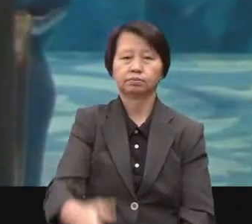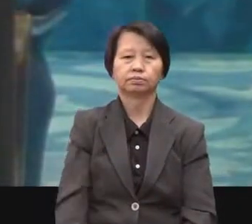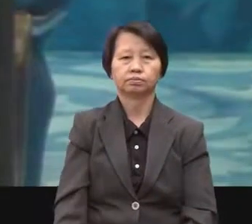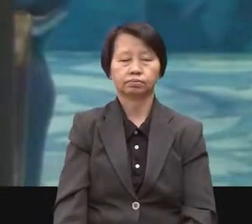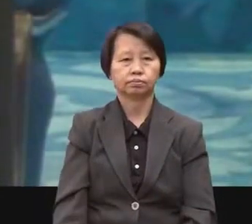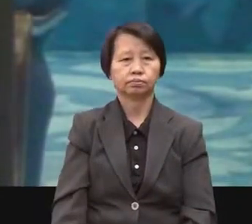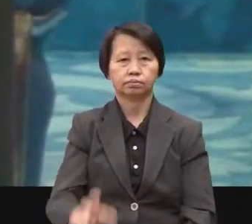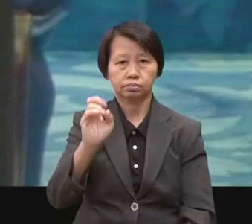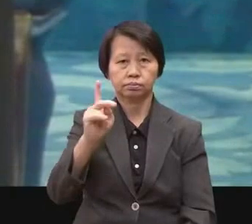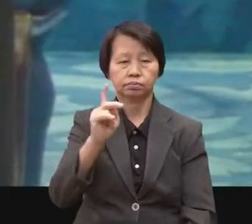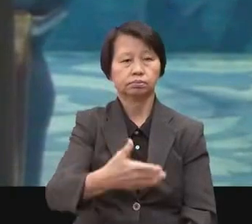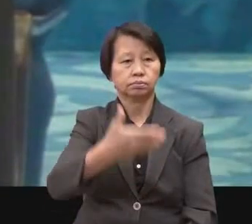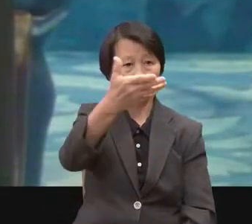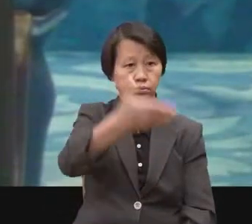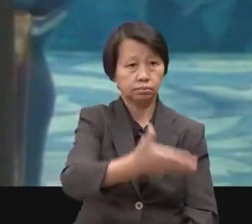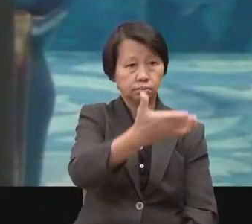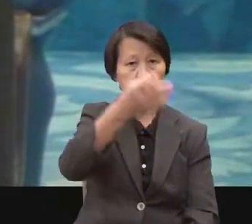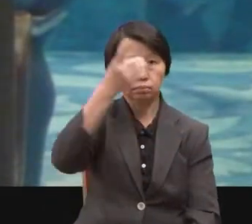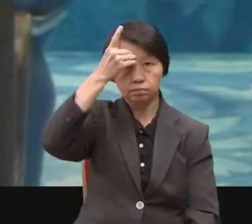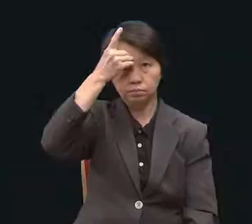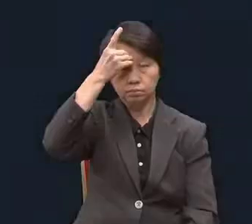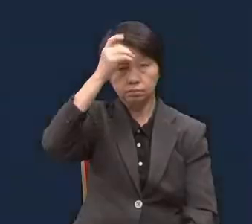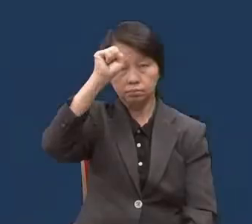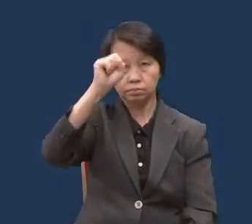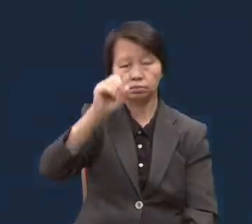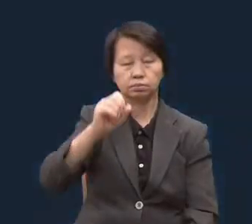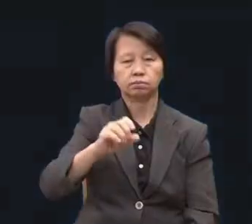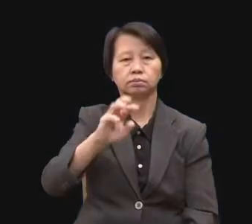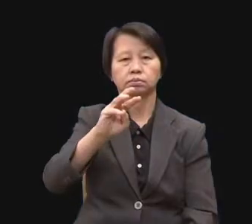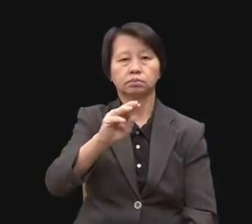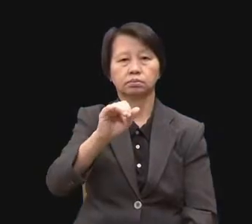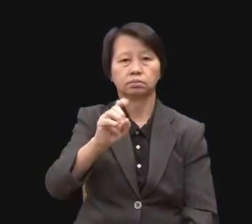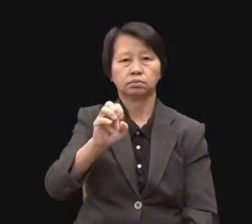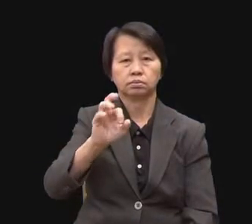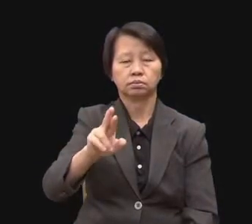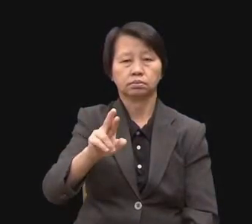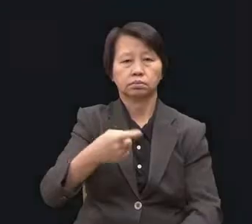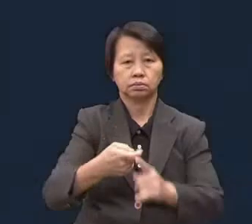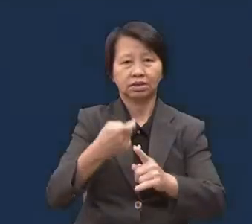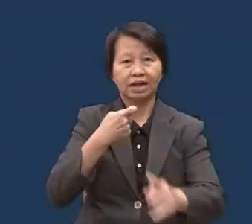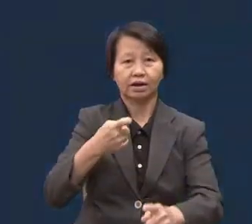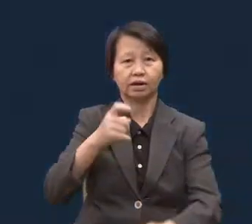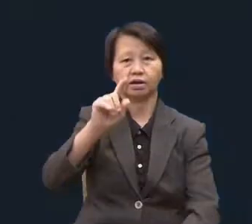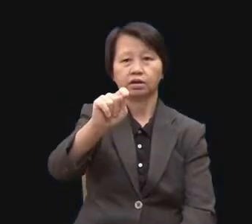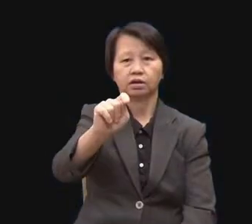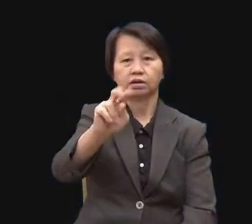Baik saya jemput ke Datuk Sri Panglima Madiun tanggal tua